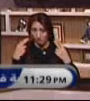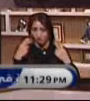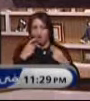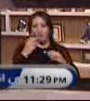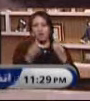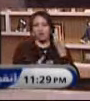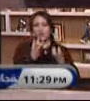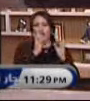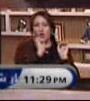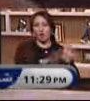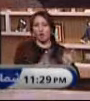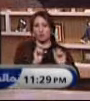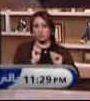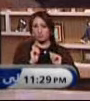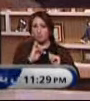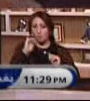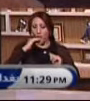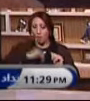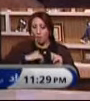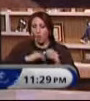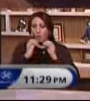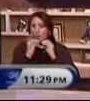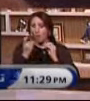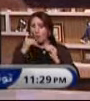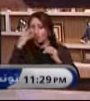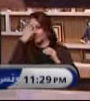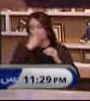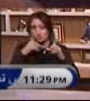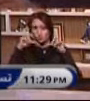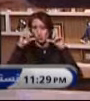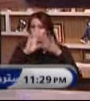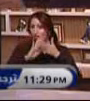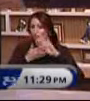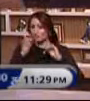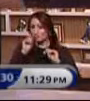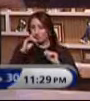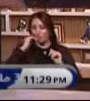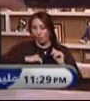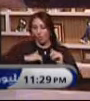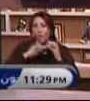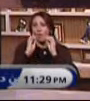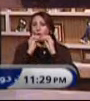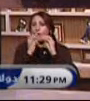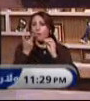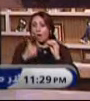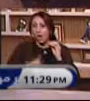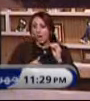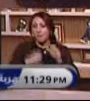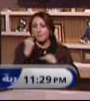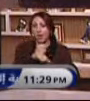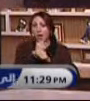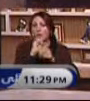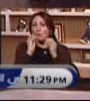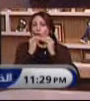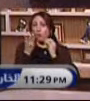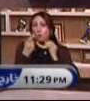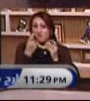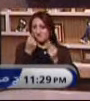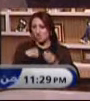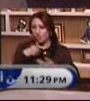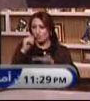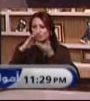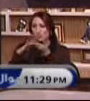بالله. فشوف ان الله لا ينظر الى صوركم واجسادكم ولا ينظر، ولكن ينظر الى قلوبكم واعمالكم. ولذلك نحن قلنا